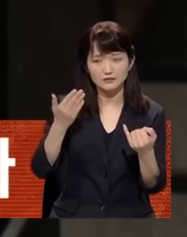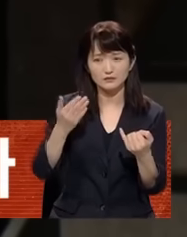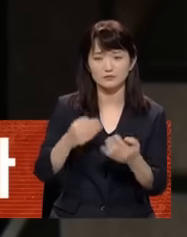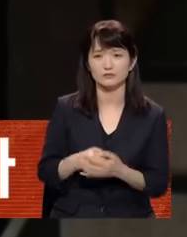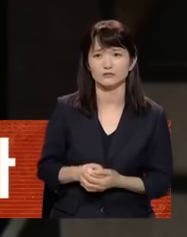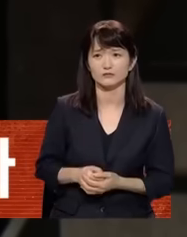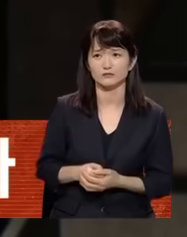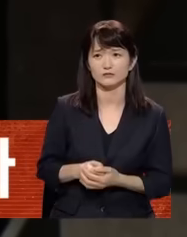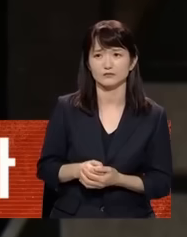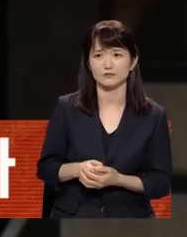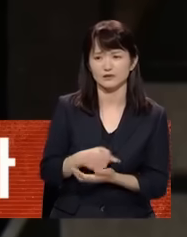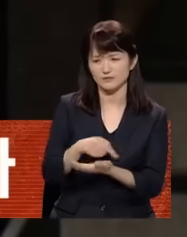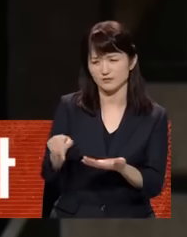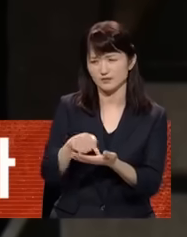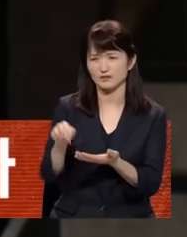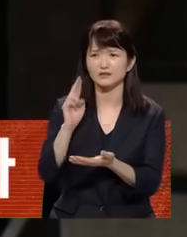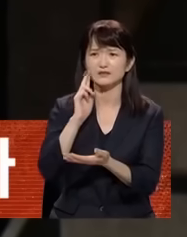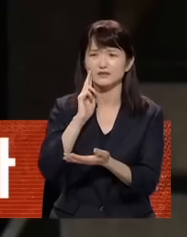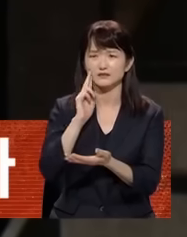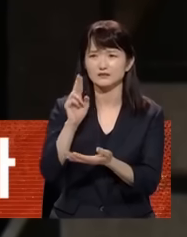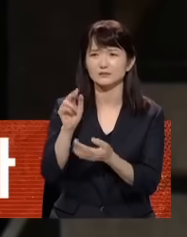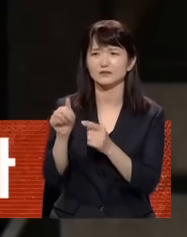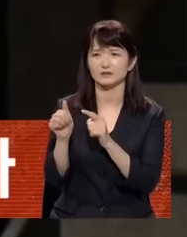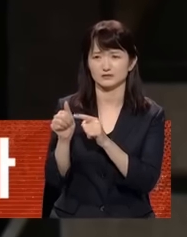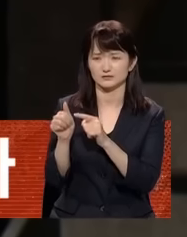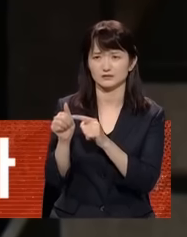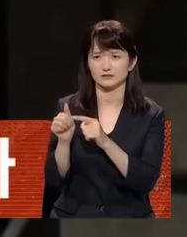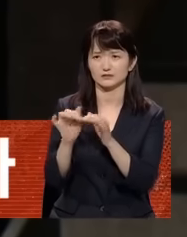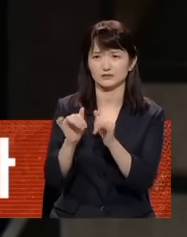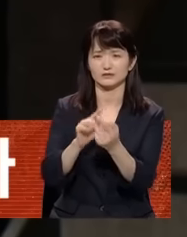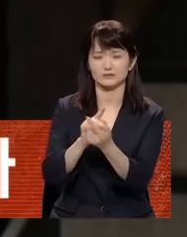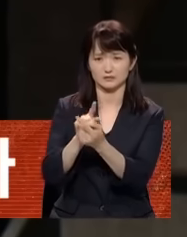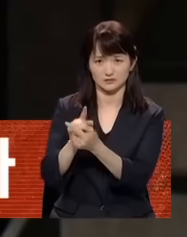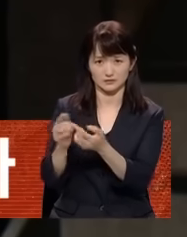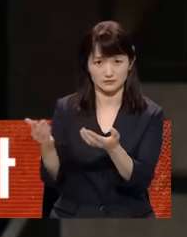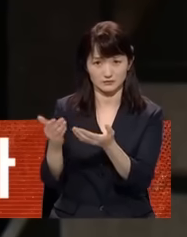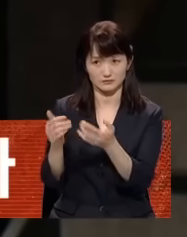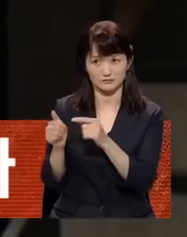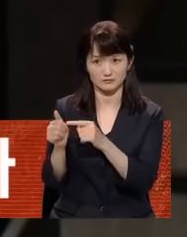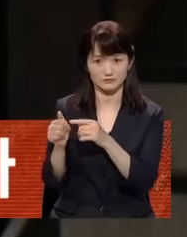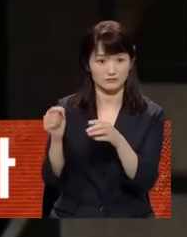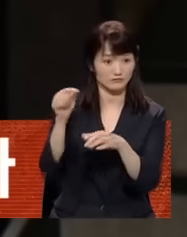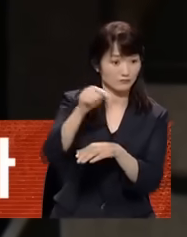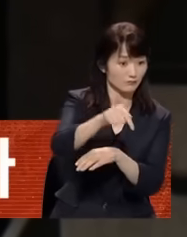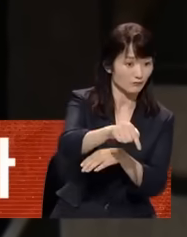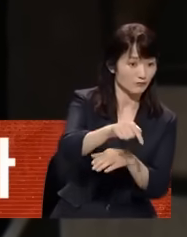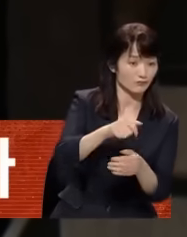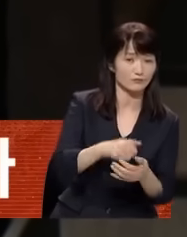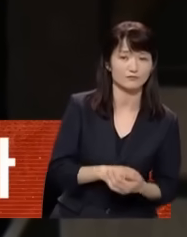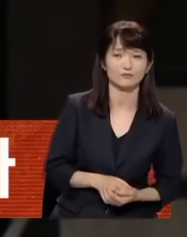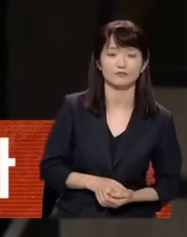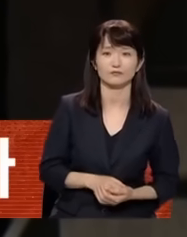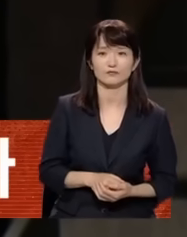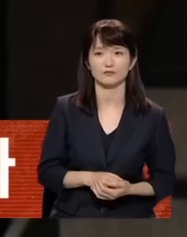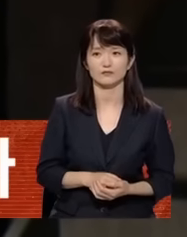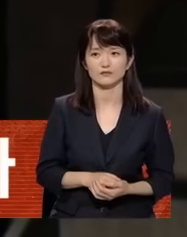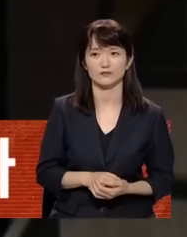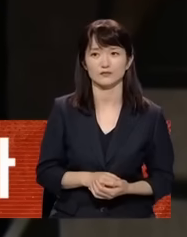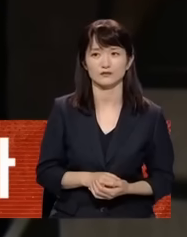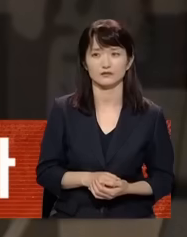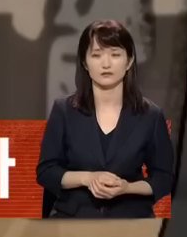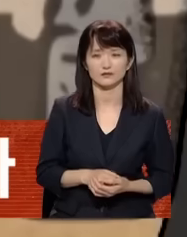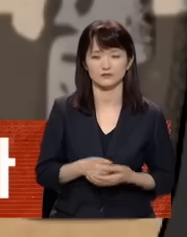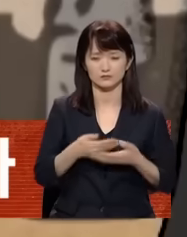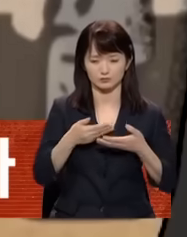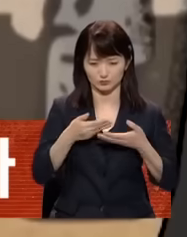사람들하고 많이 만날 수 있는 직업 중에 하나일 거잖아요 그런데이 남자가 바깥에 나가면 정말 진중했다 그럽니다 사람이 사실 말하지 않으면